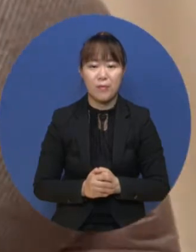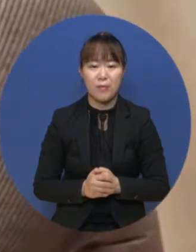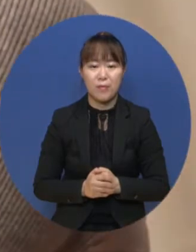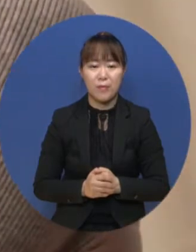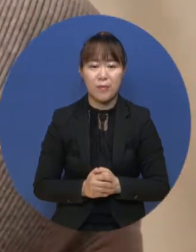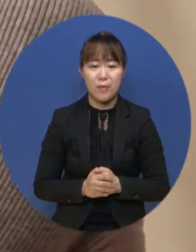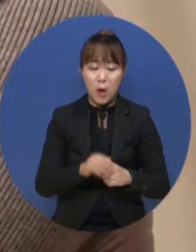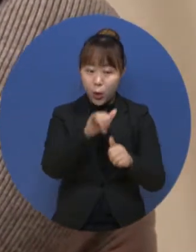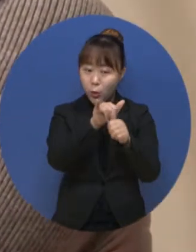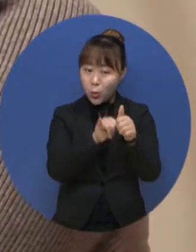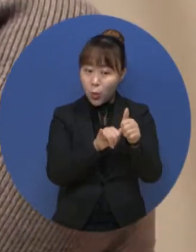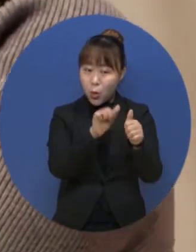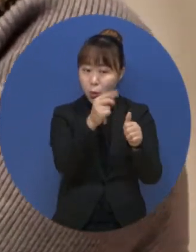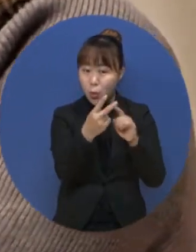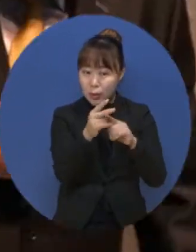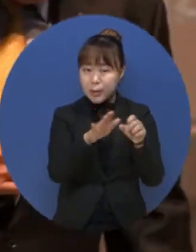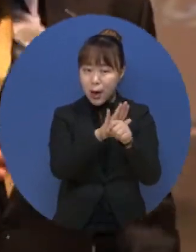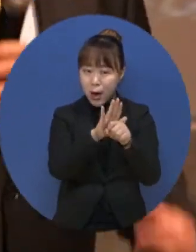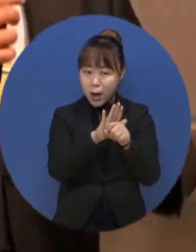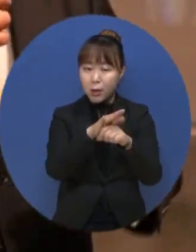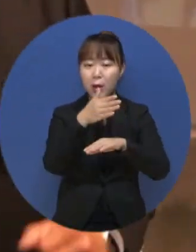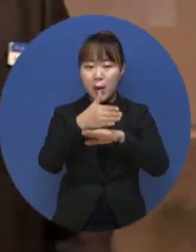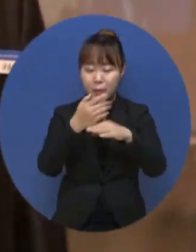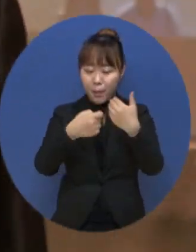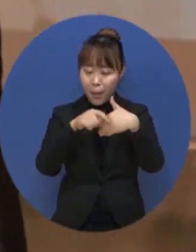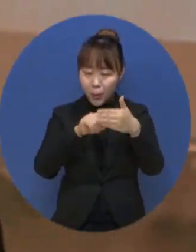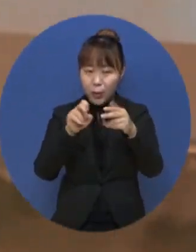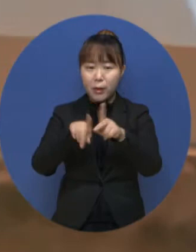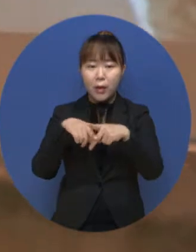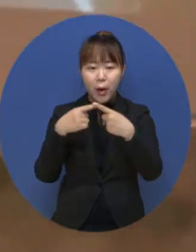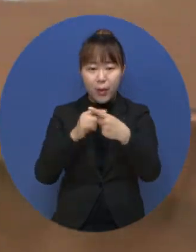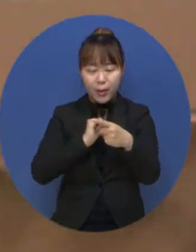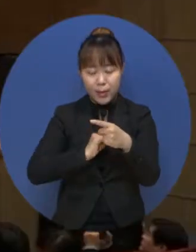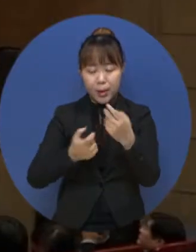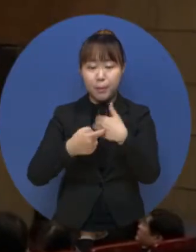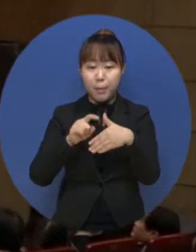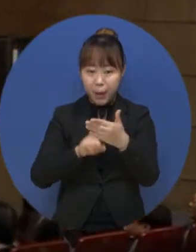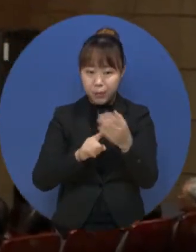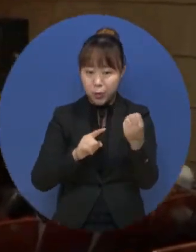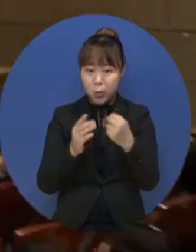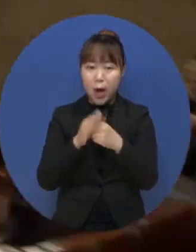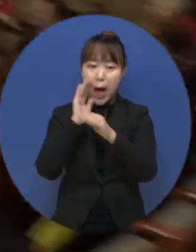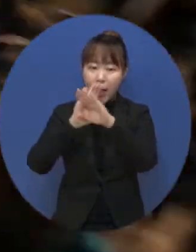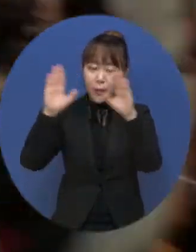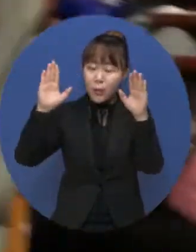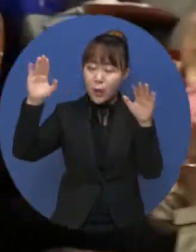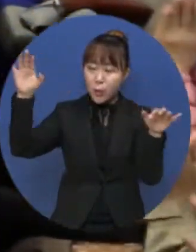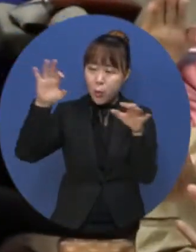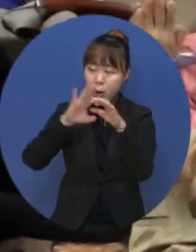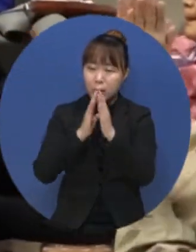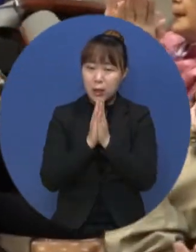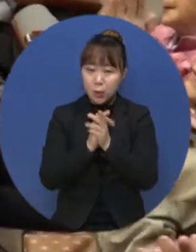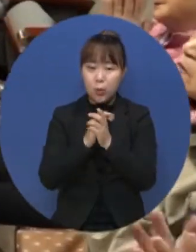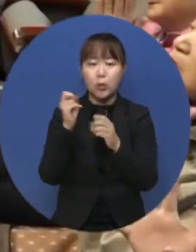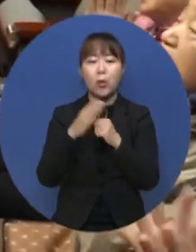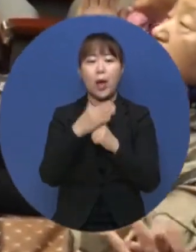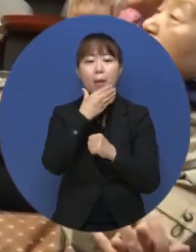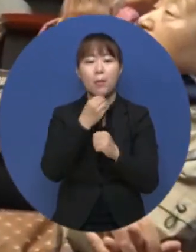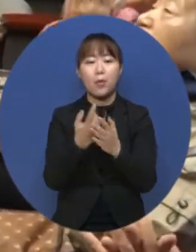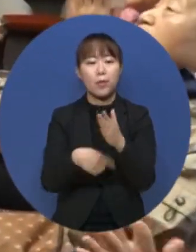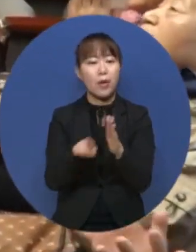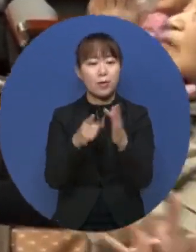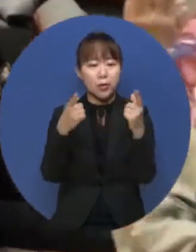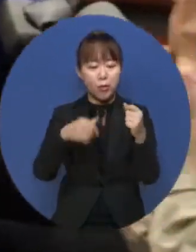효는 사랑하고 감사하는 마음과 이해하고 인내하는 마음이며 하늘과 통하는 기도이고 행복을 위한